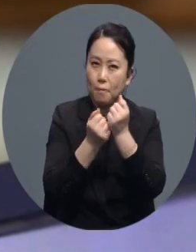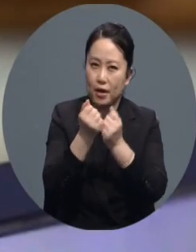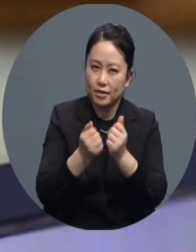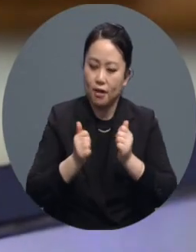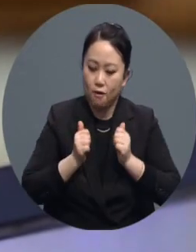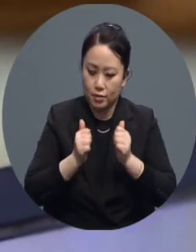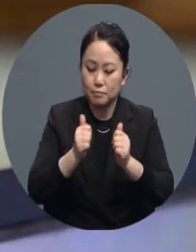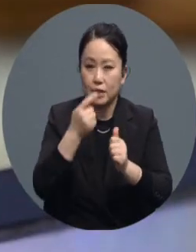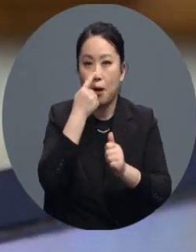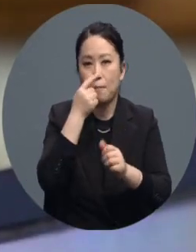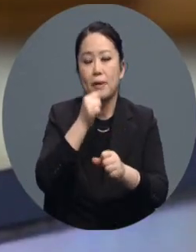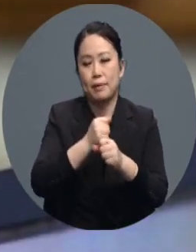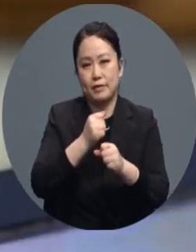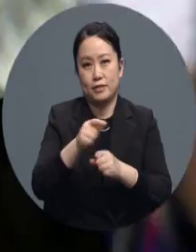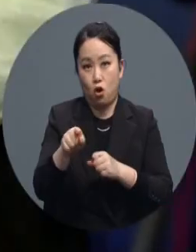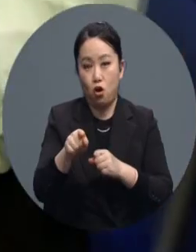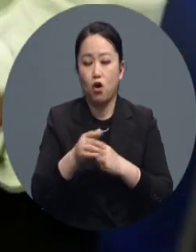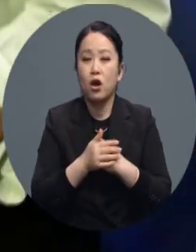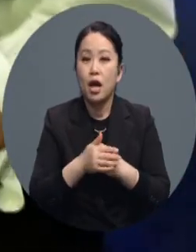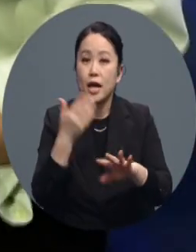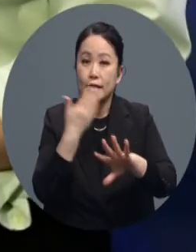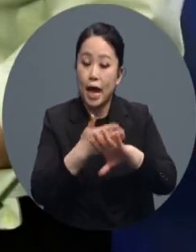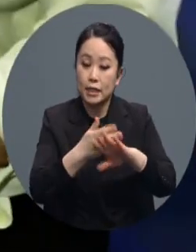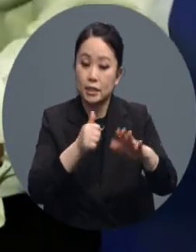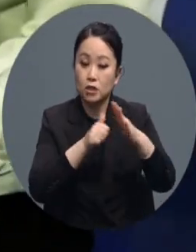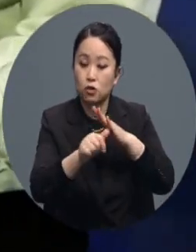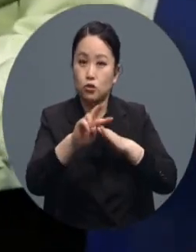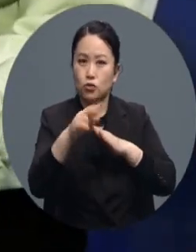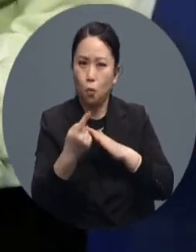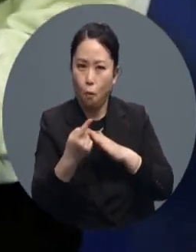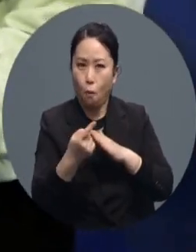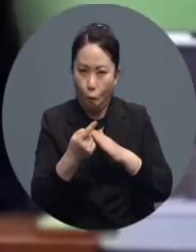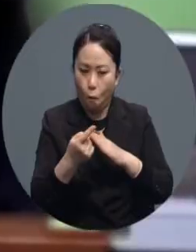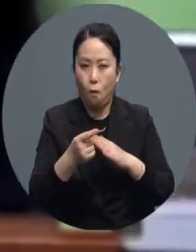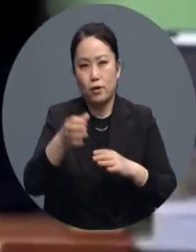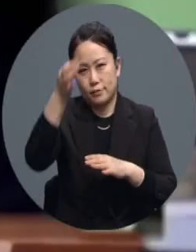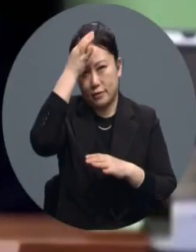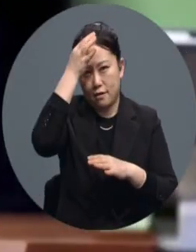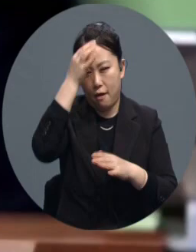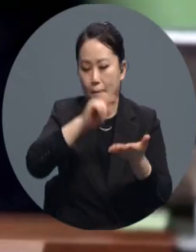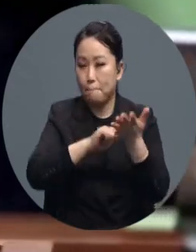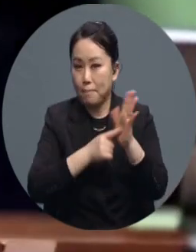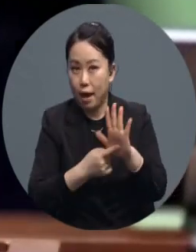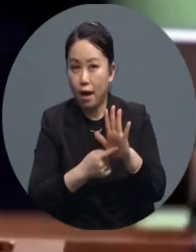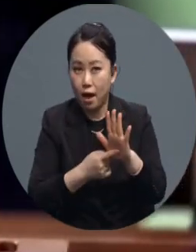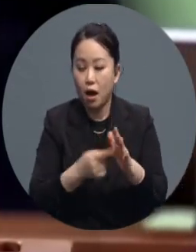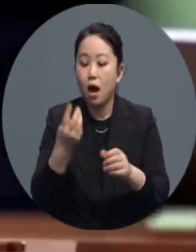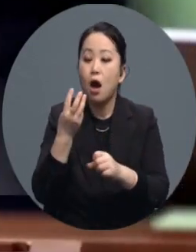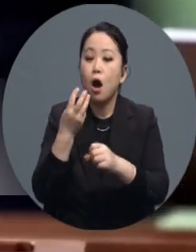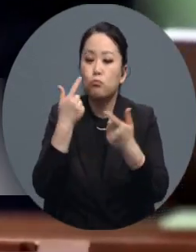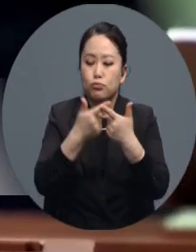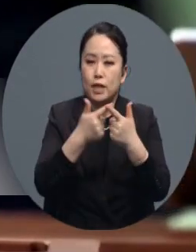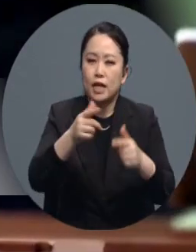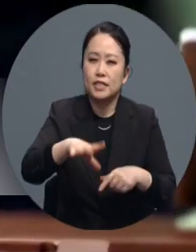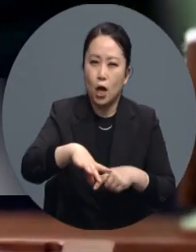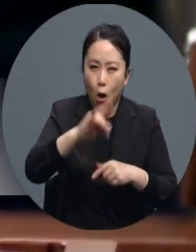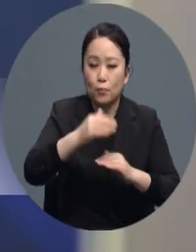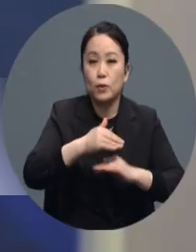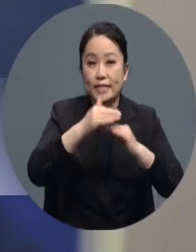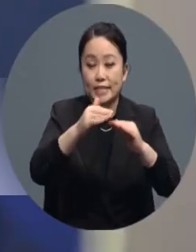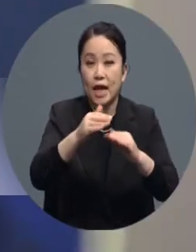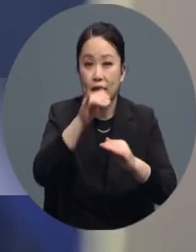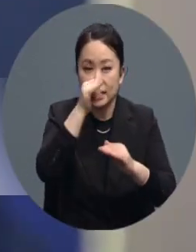다해 음료를 만듭니다. 이어 다른 선수들도 무대에서 실력을 뽐냅니다. 비수도권에선 처음으로 부산에서